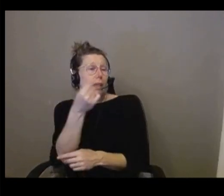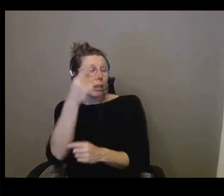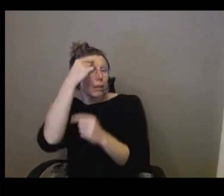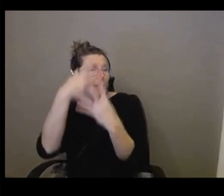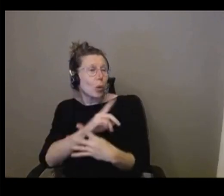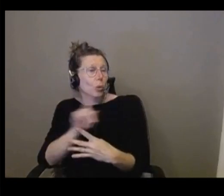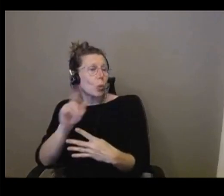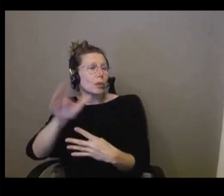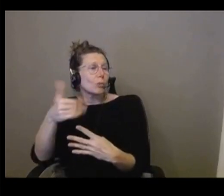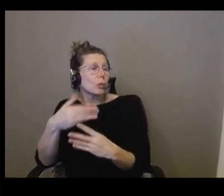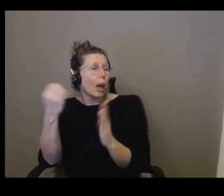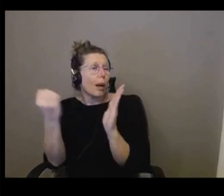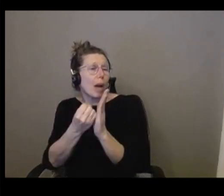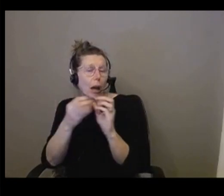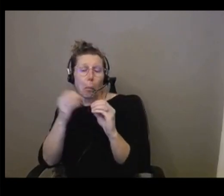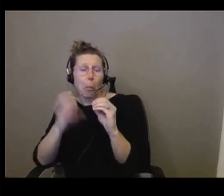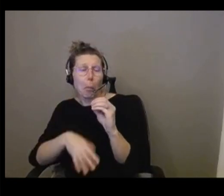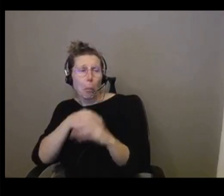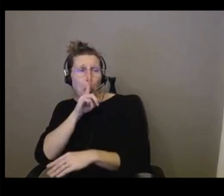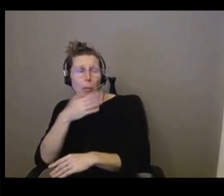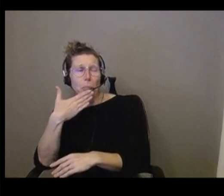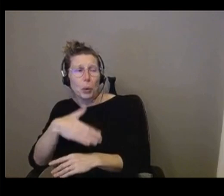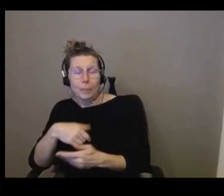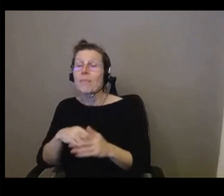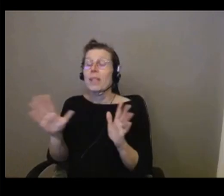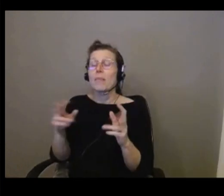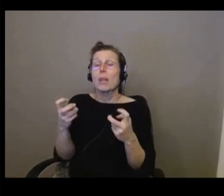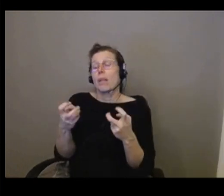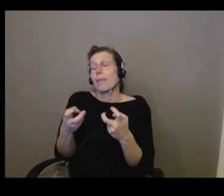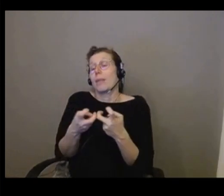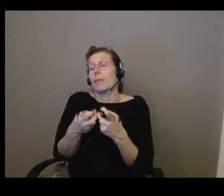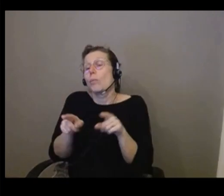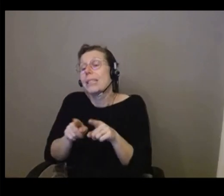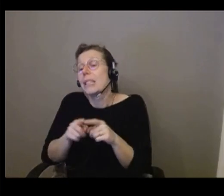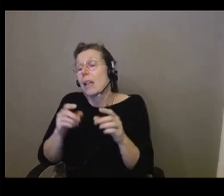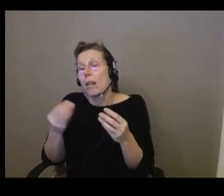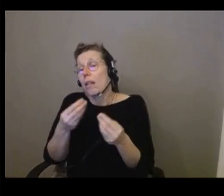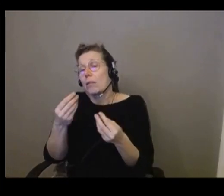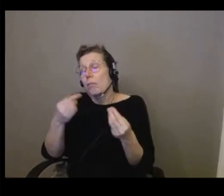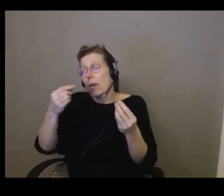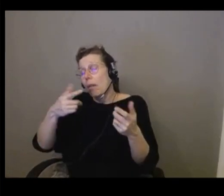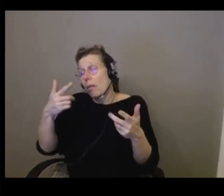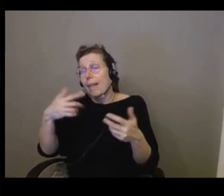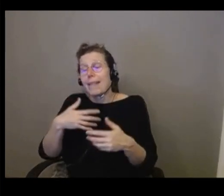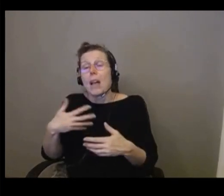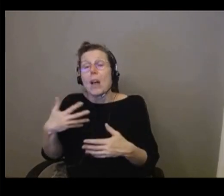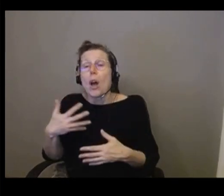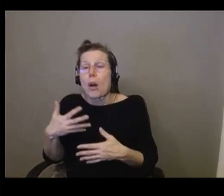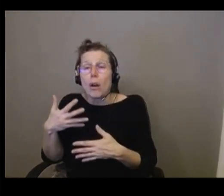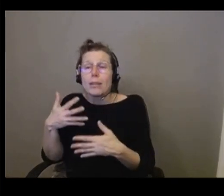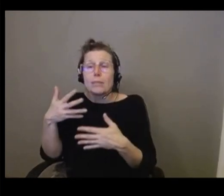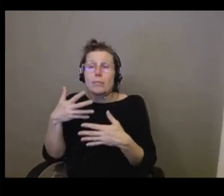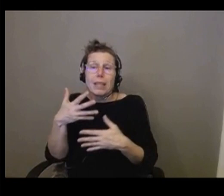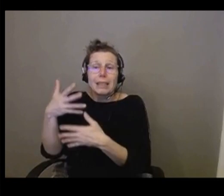aux États-Unis récemment aussi, on les déploie au niveau de l'ensemble du monde. Je parle par exemple de l'American Disability